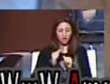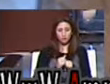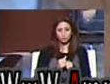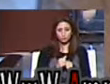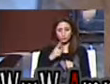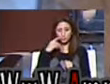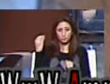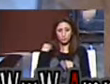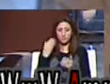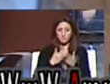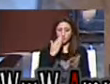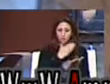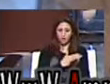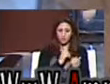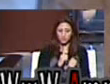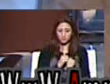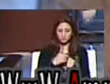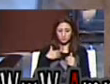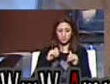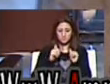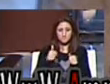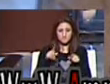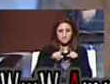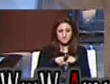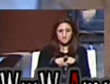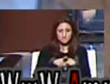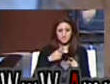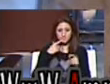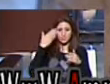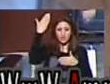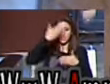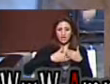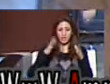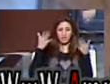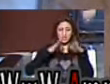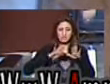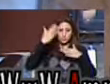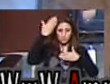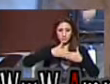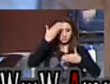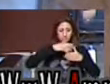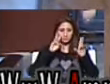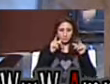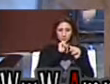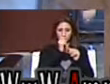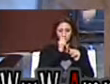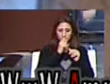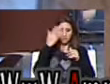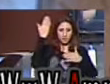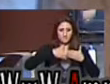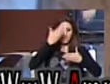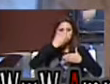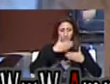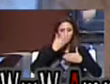توجه لنا الدعوه من قبل للمشاركة في قرار تسويد الشاشات يوم 5 ديسمبر الماضي والذي تم التراجع